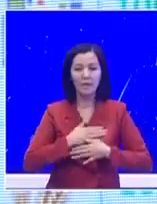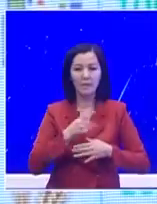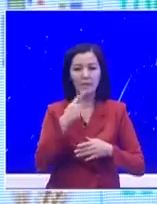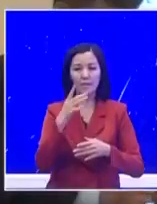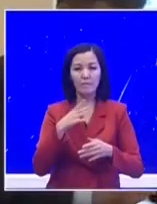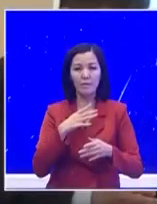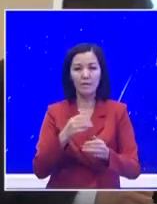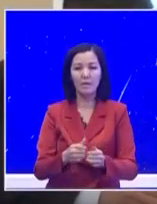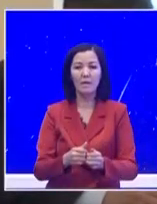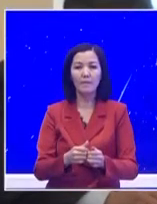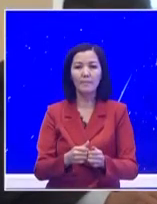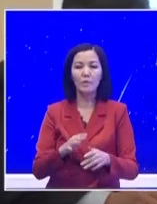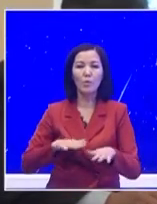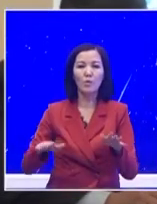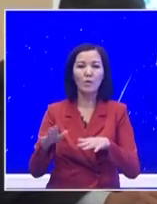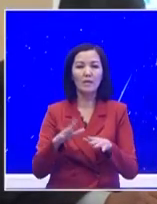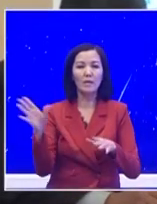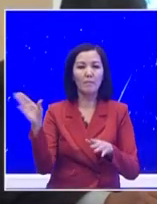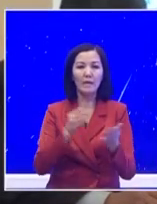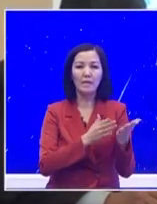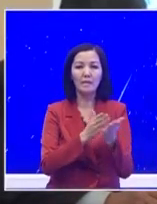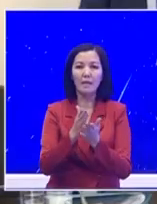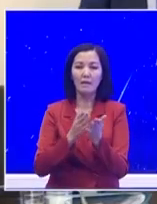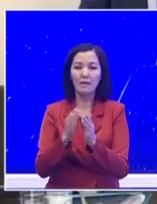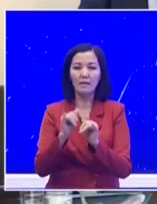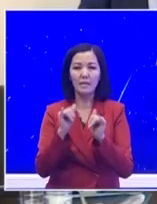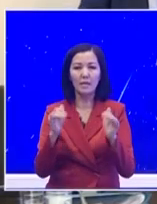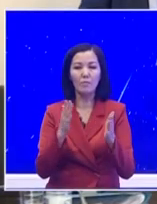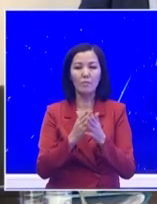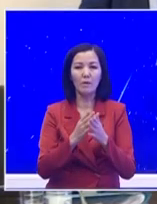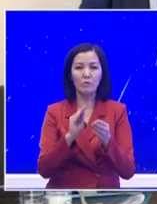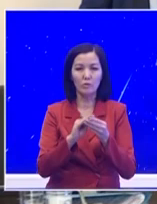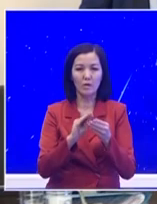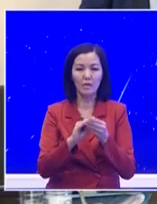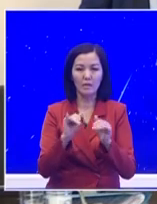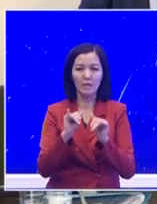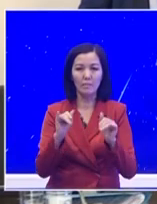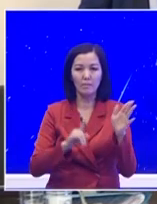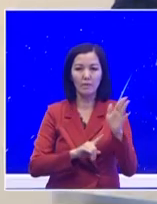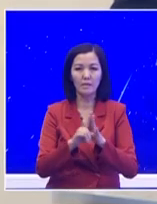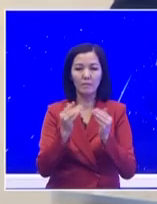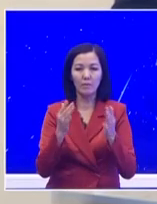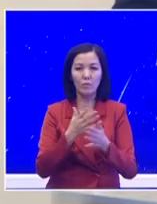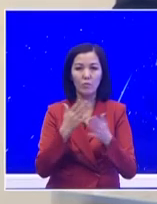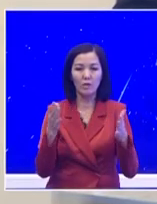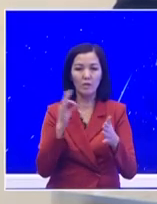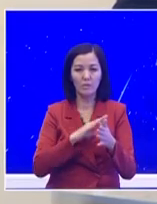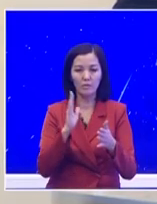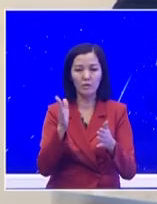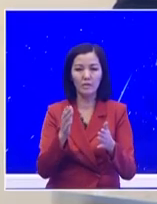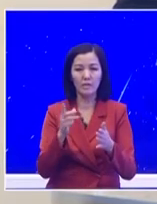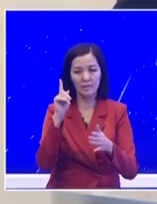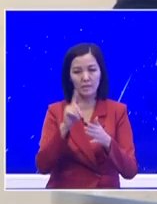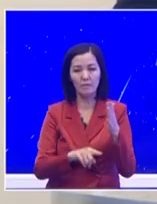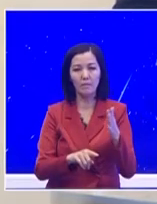білдірді. Айтуларынша өңірдегі қай салада да өсім бар. Осы қалыптан таймаса, жетісулықтар биыл да мол жетістіктерге қол